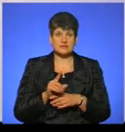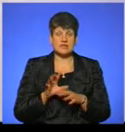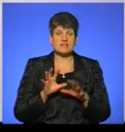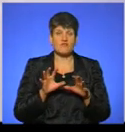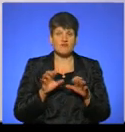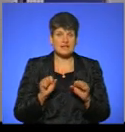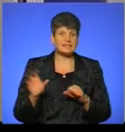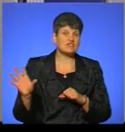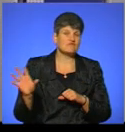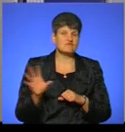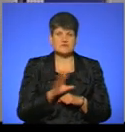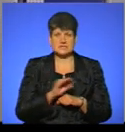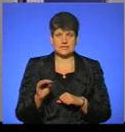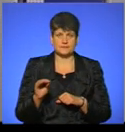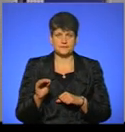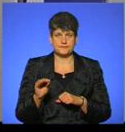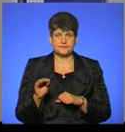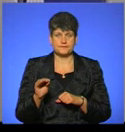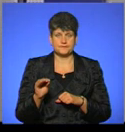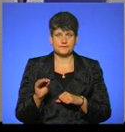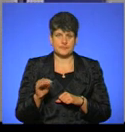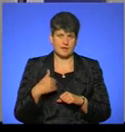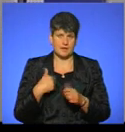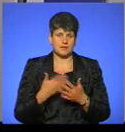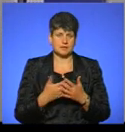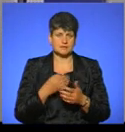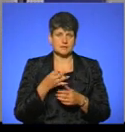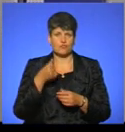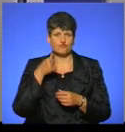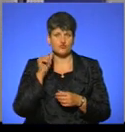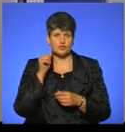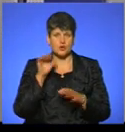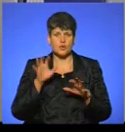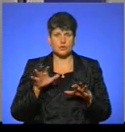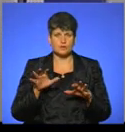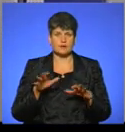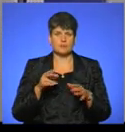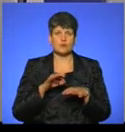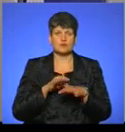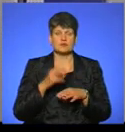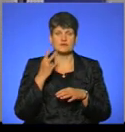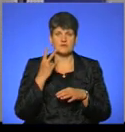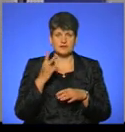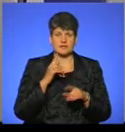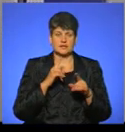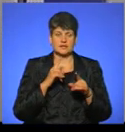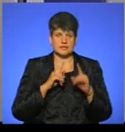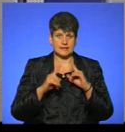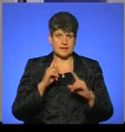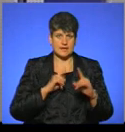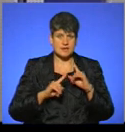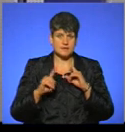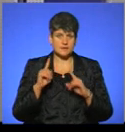всіх. От, я приклад приведу. Вчора голова проводив дві наради, голова обласної адміністрації проводив дві